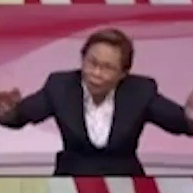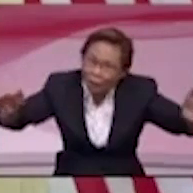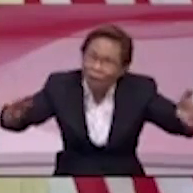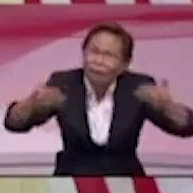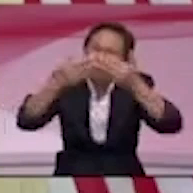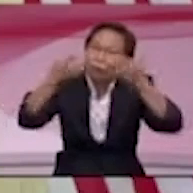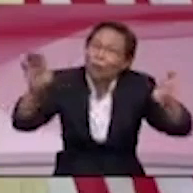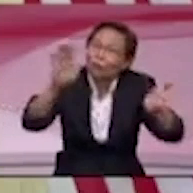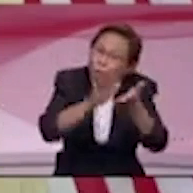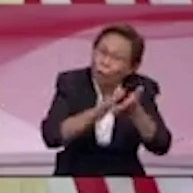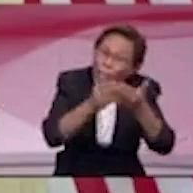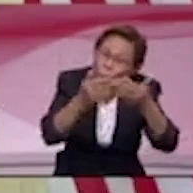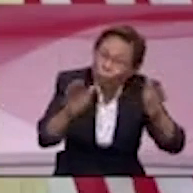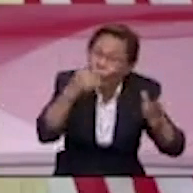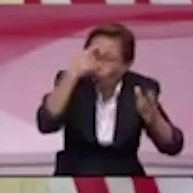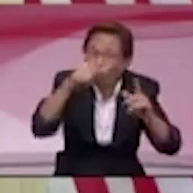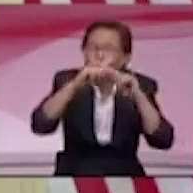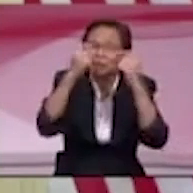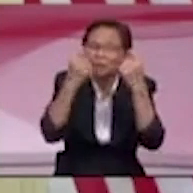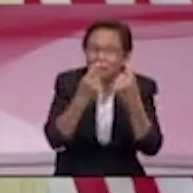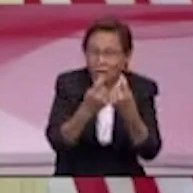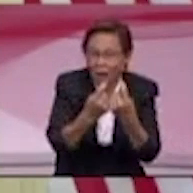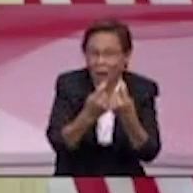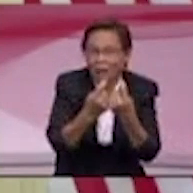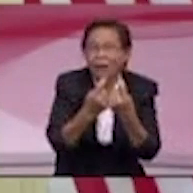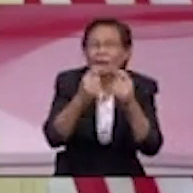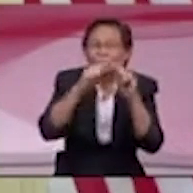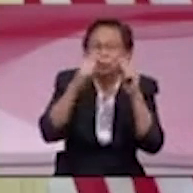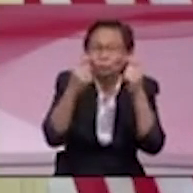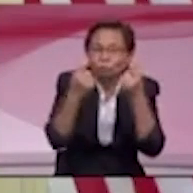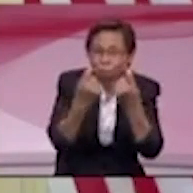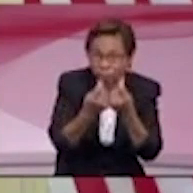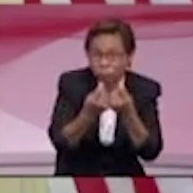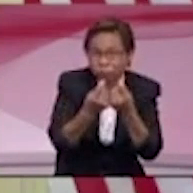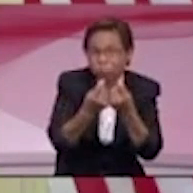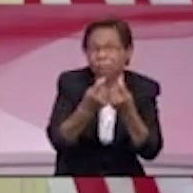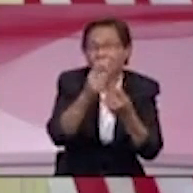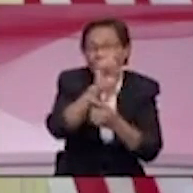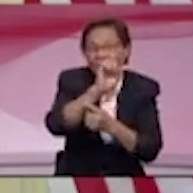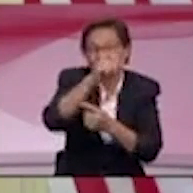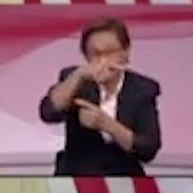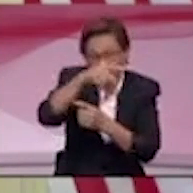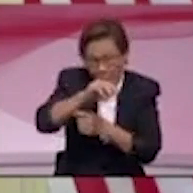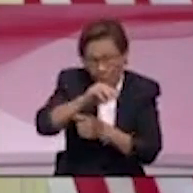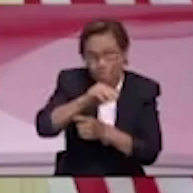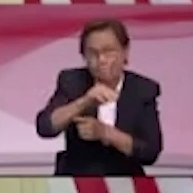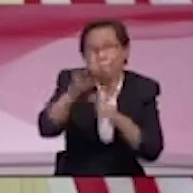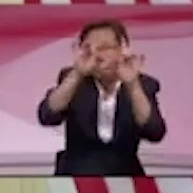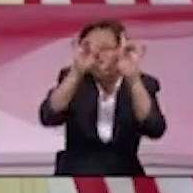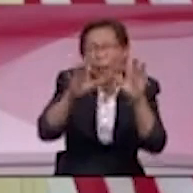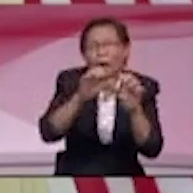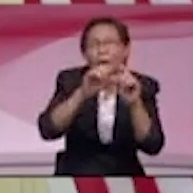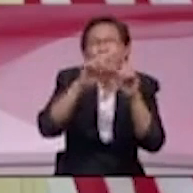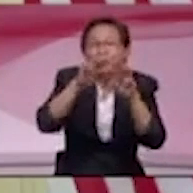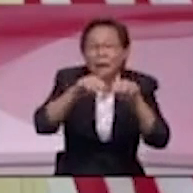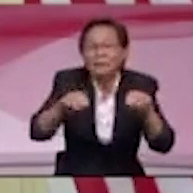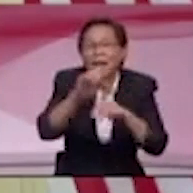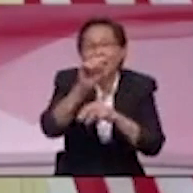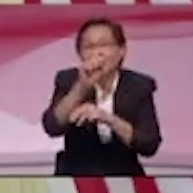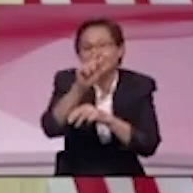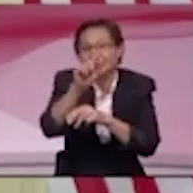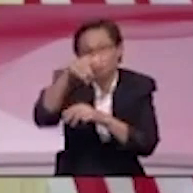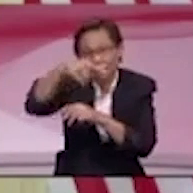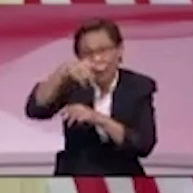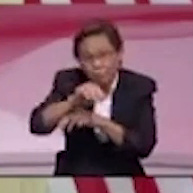ini untuk kategori pelajar yang mengambil peperiksaan SPM, STPM, mereka